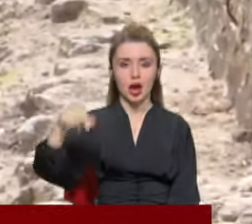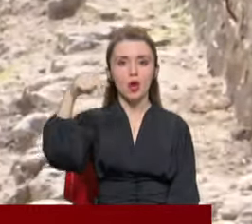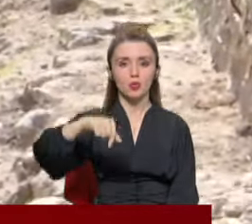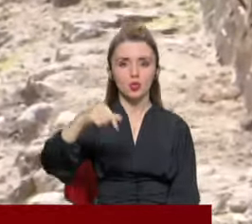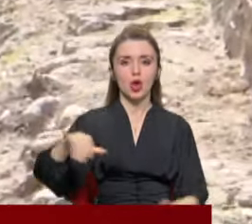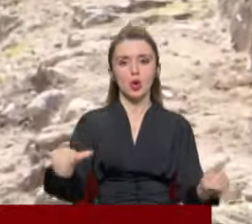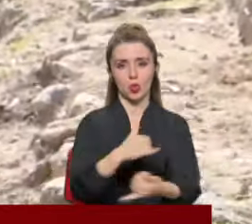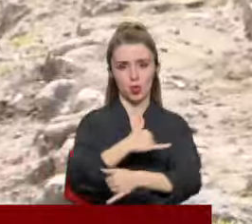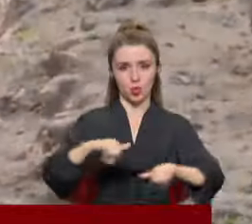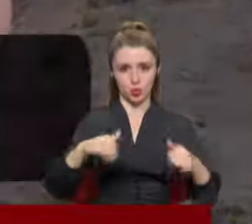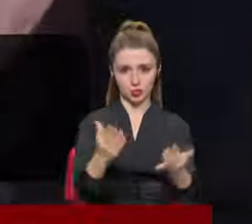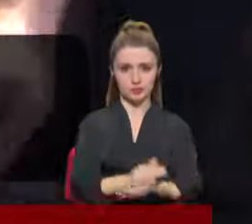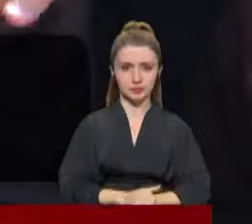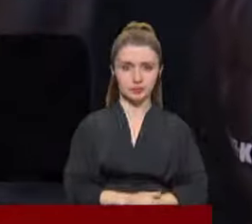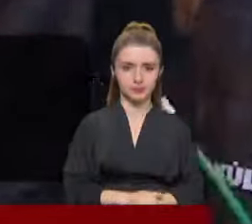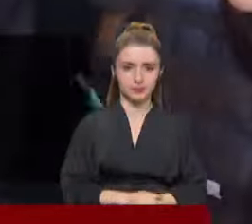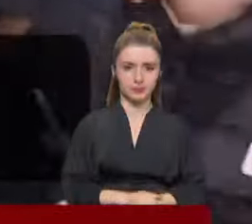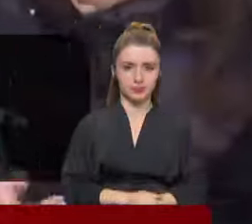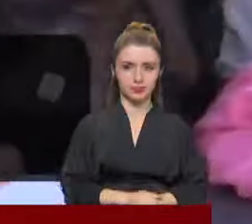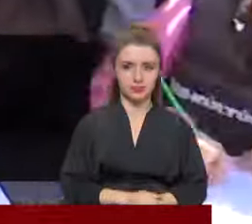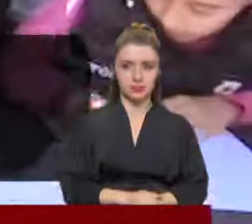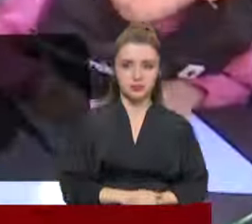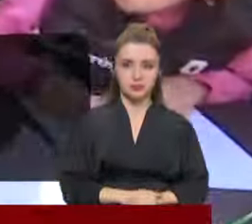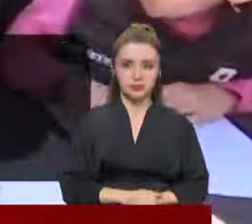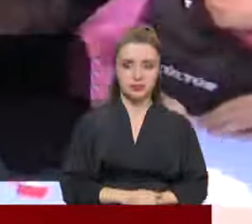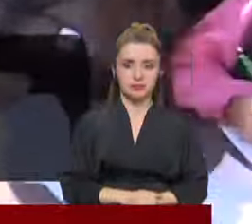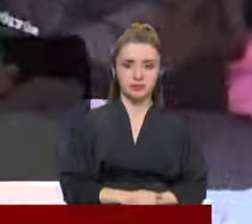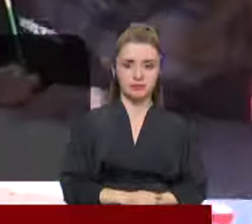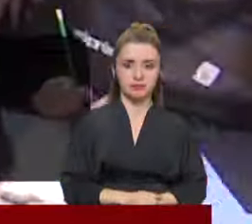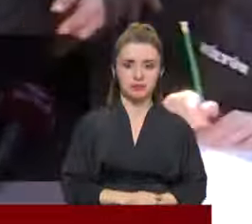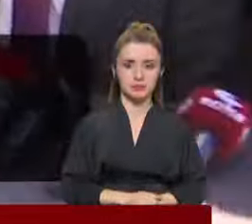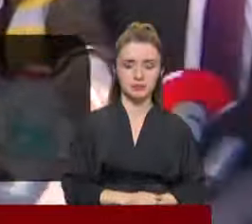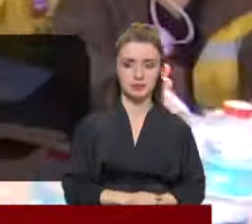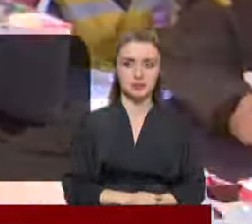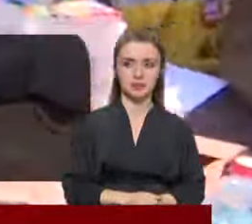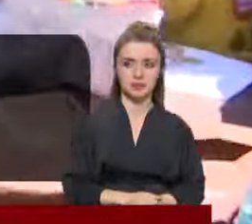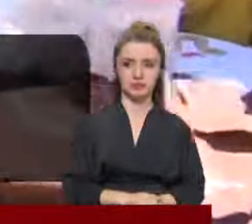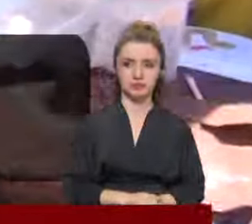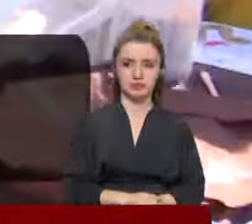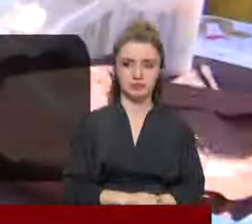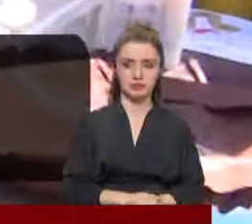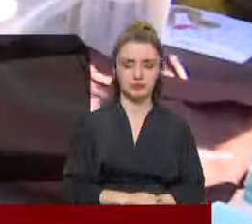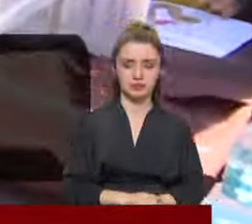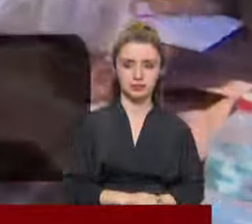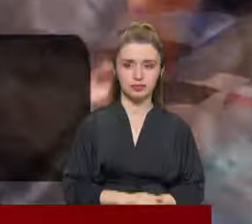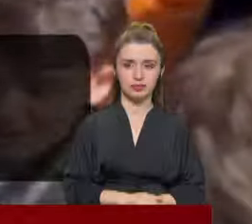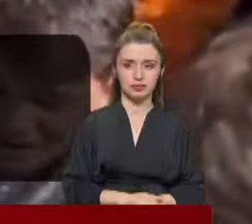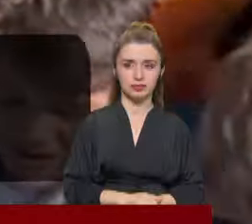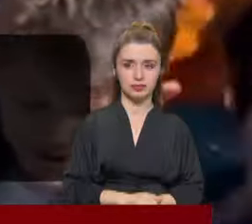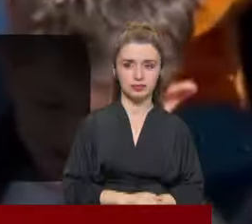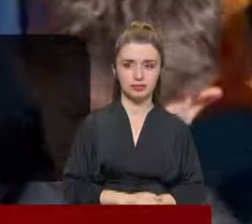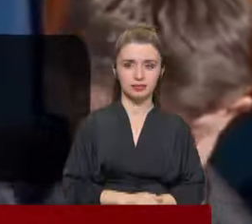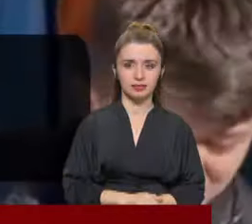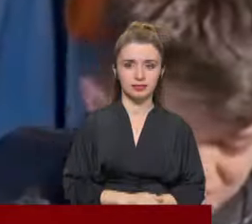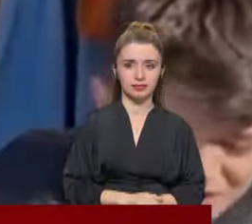burada oyunlarını oynayabiliyor. Abi şaka. Merhaba. Şaka mı? Şaka değil. Gerçek. Şaka.